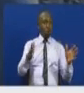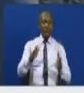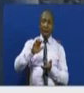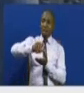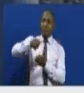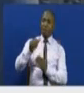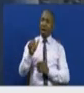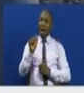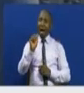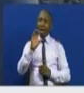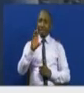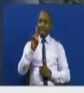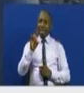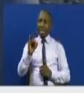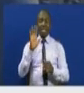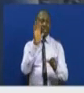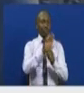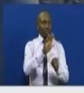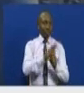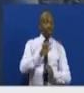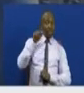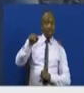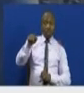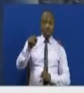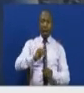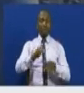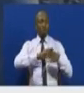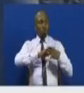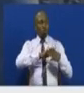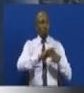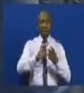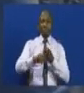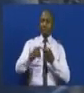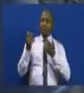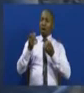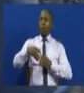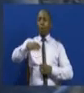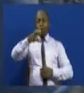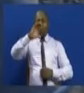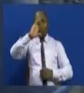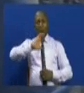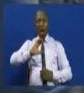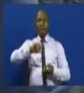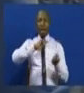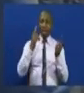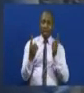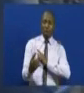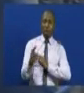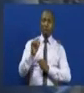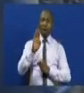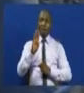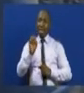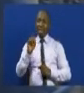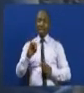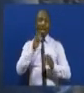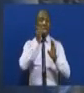asidi nyingi. Na hii asidi kwa kawaida ukitumia ukaingiza ndani ya mwili inageuka inakuwa alkaline, lakini kabla